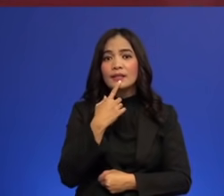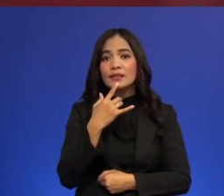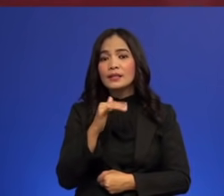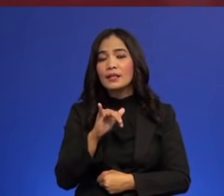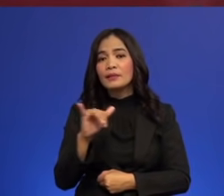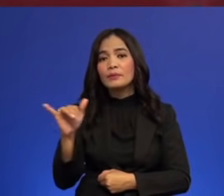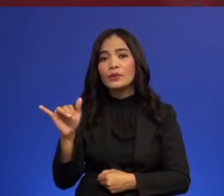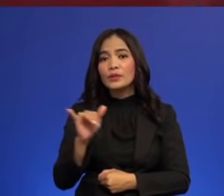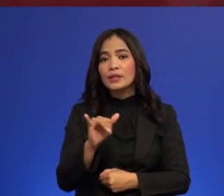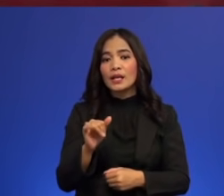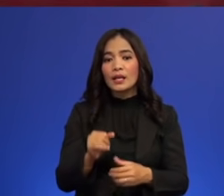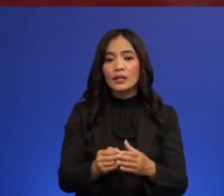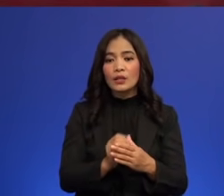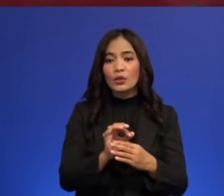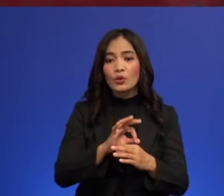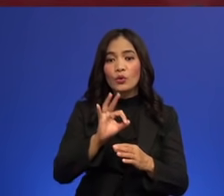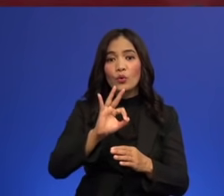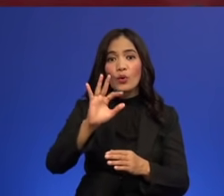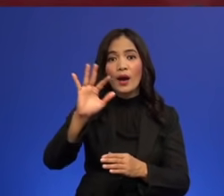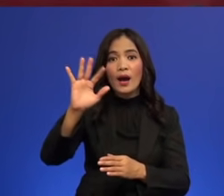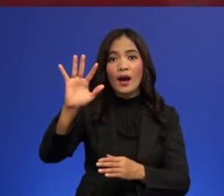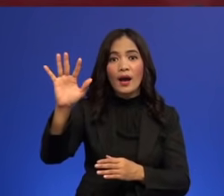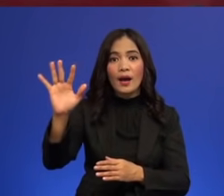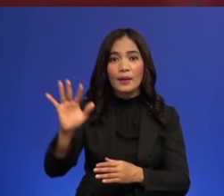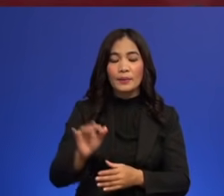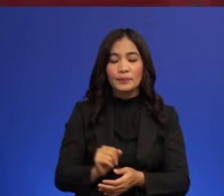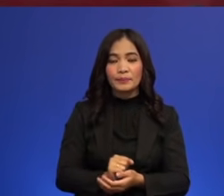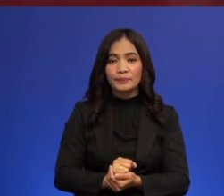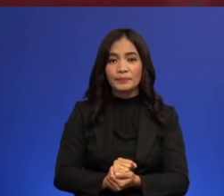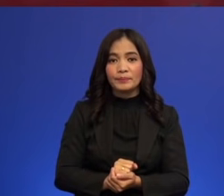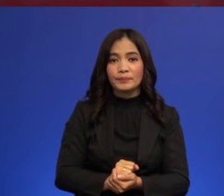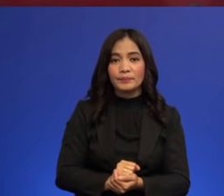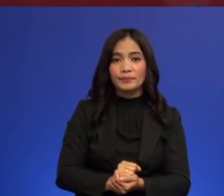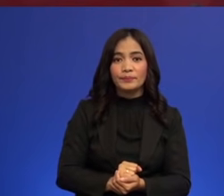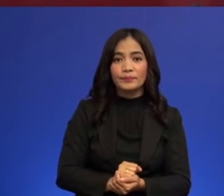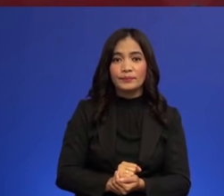Bagai hembusan uap,